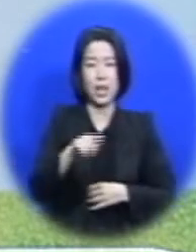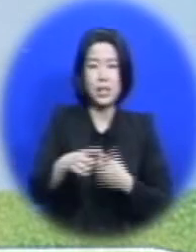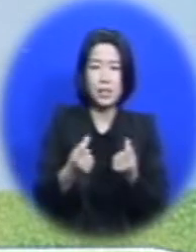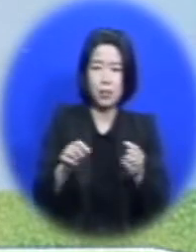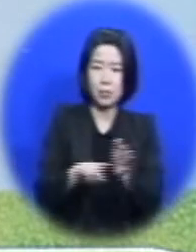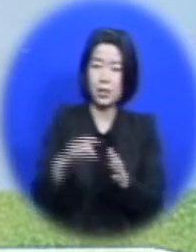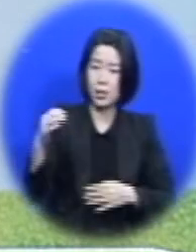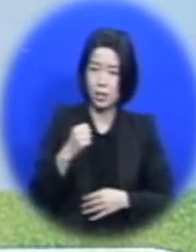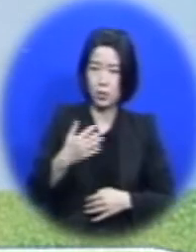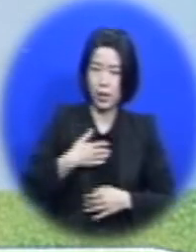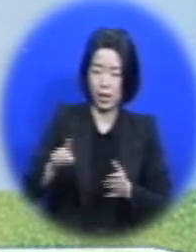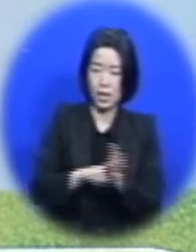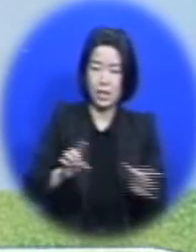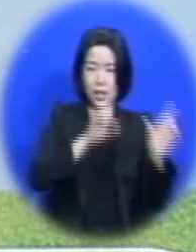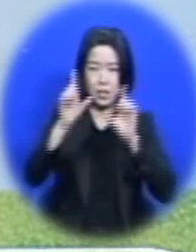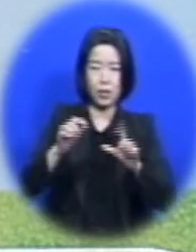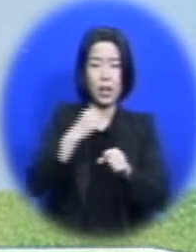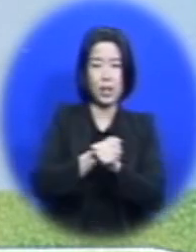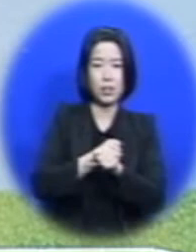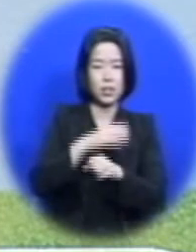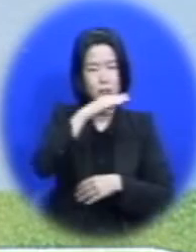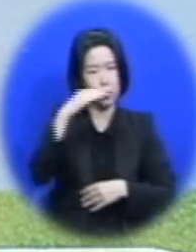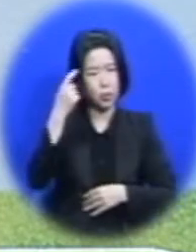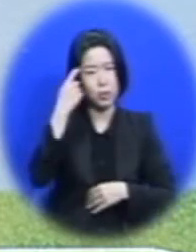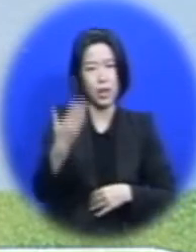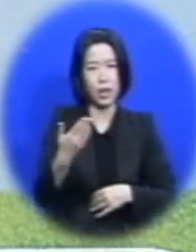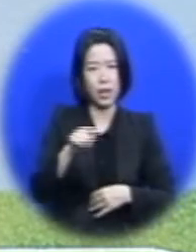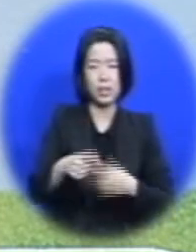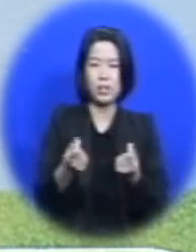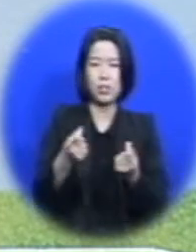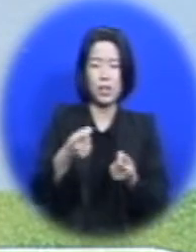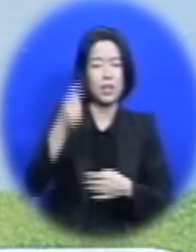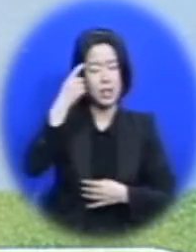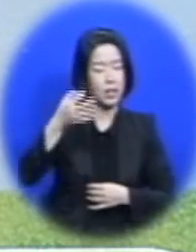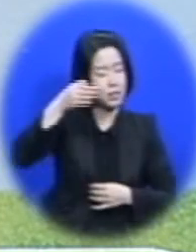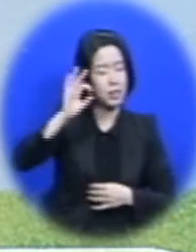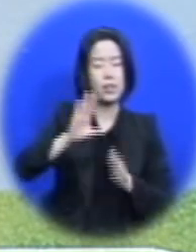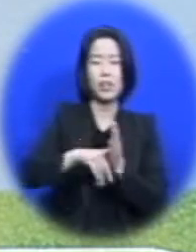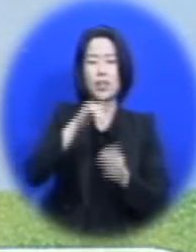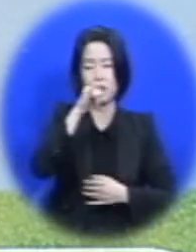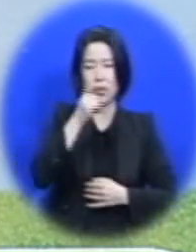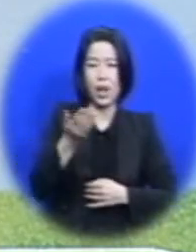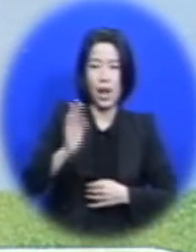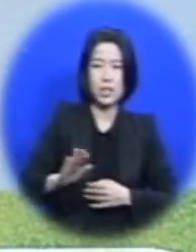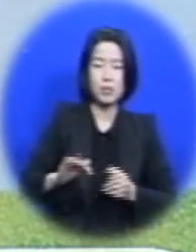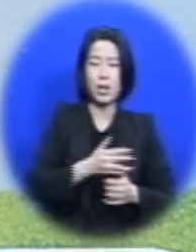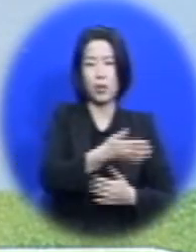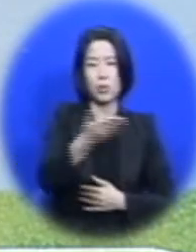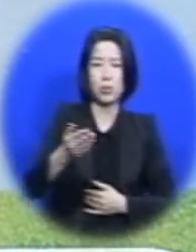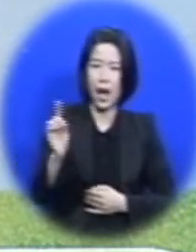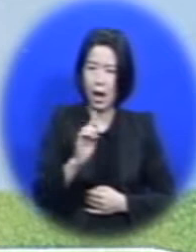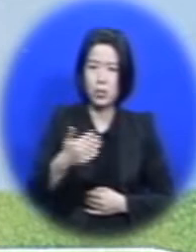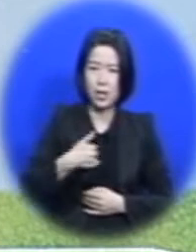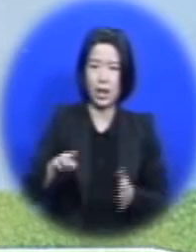가지고 내가 신앙생활 그냥 하는 게 옳은가 이런생각 쓸 때도 있습니다 그러나 여러분 아무리 내가 믿음이 없고